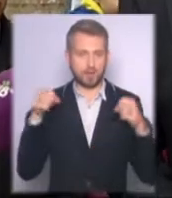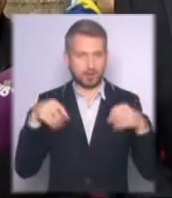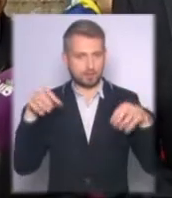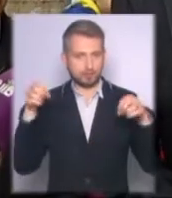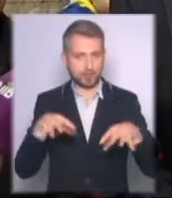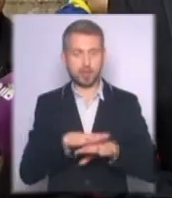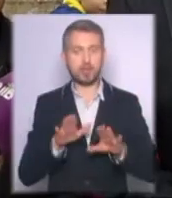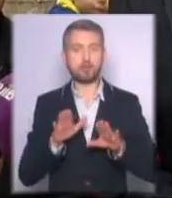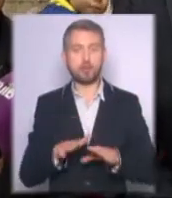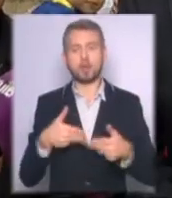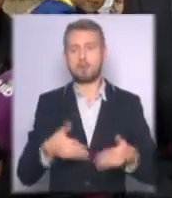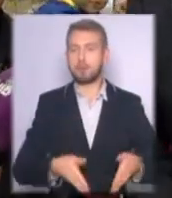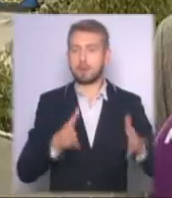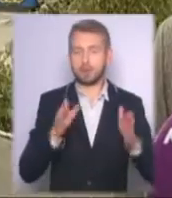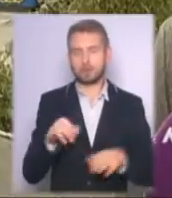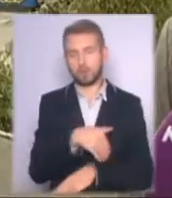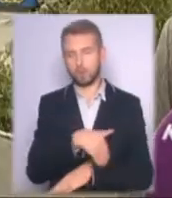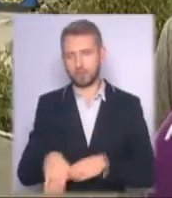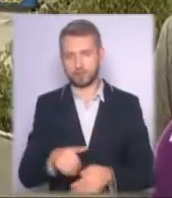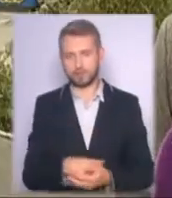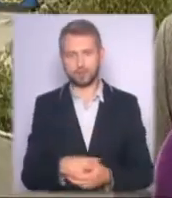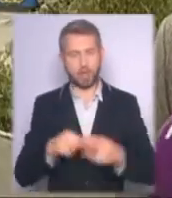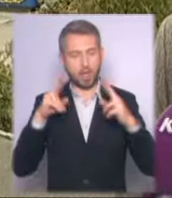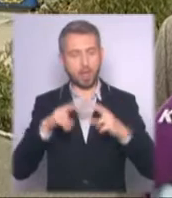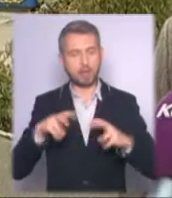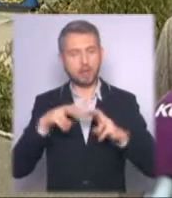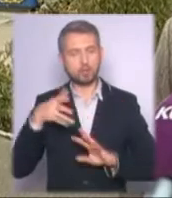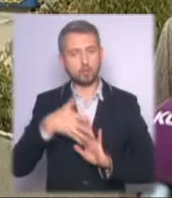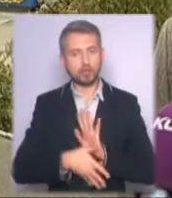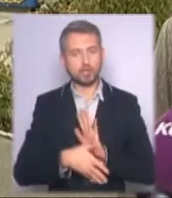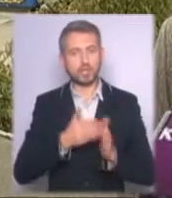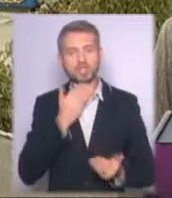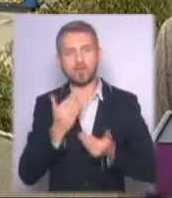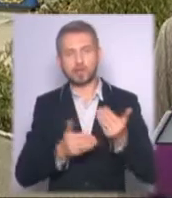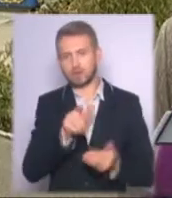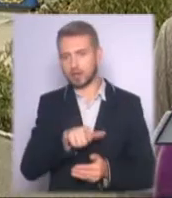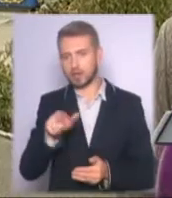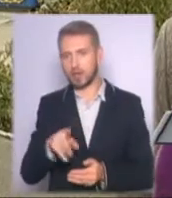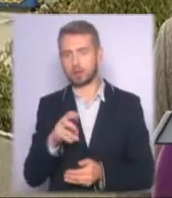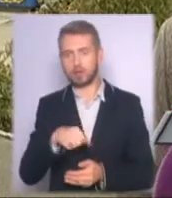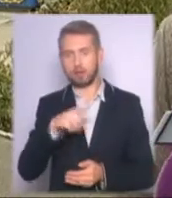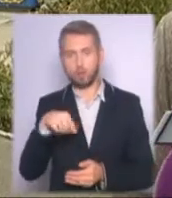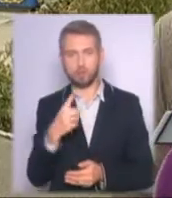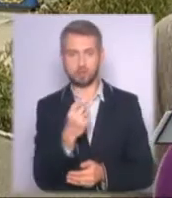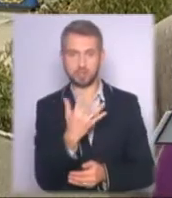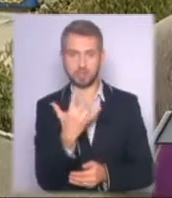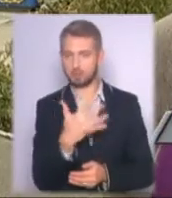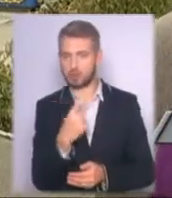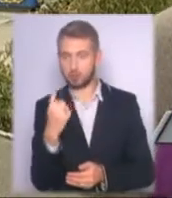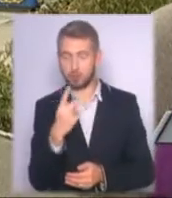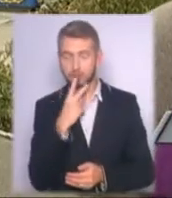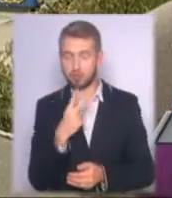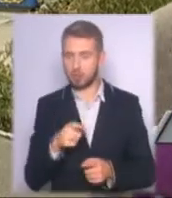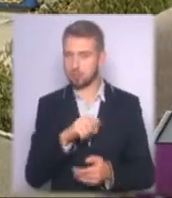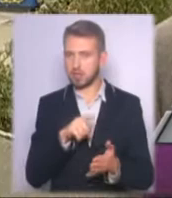Не только лишь подъездов и улиц. Анализуючи звернення кияна 1551, ми бачимо, наскільки болюче це